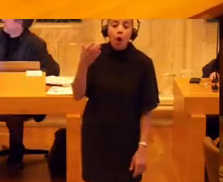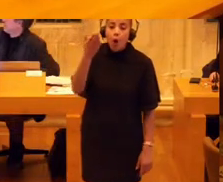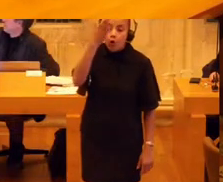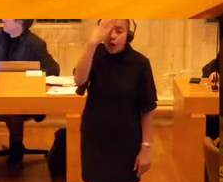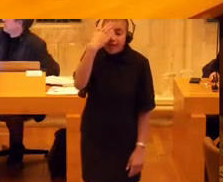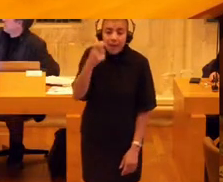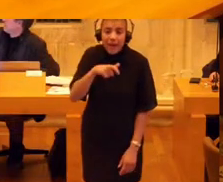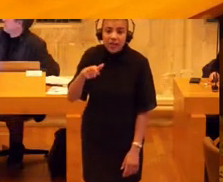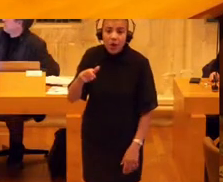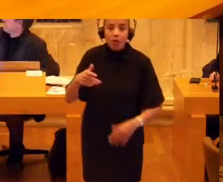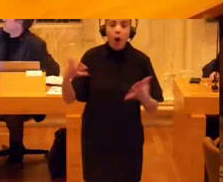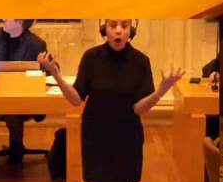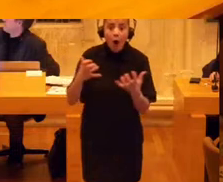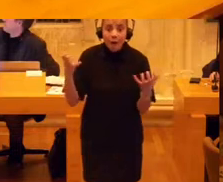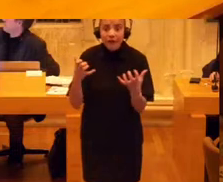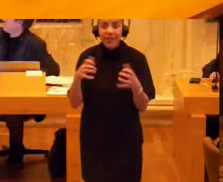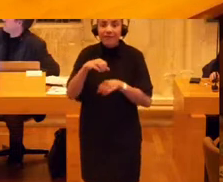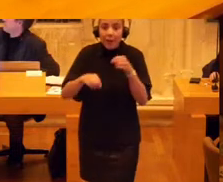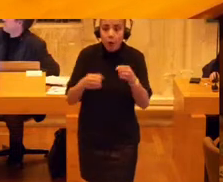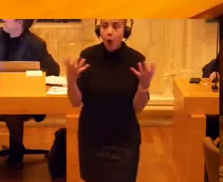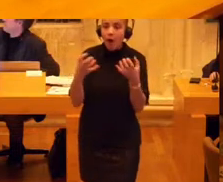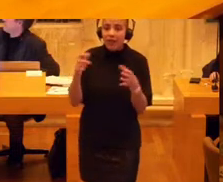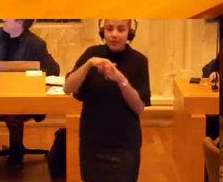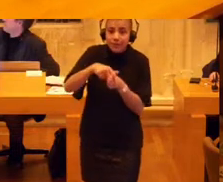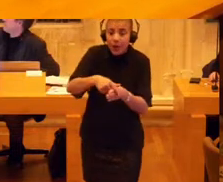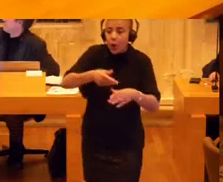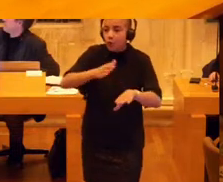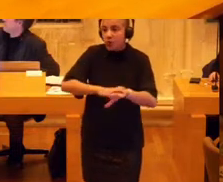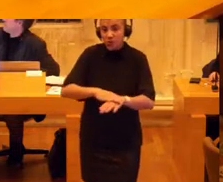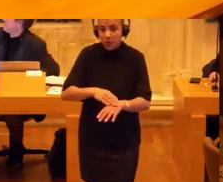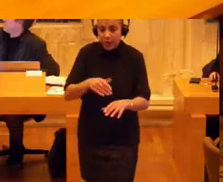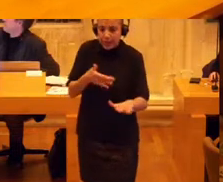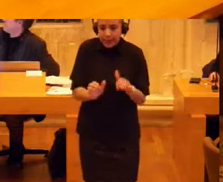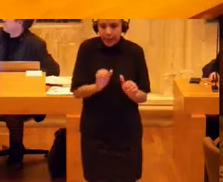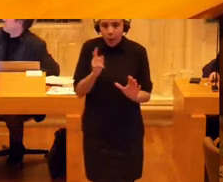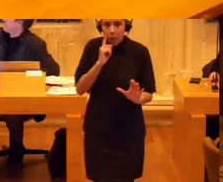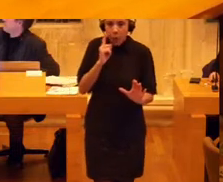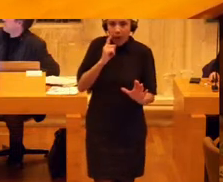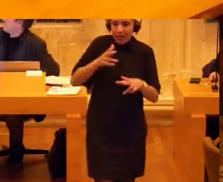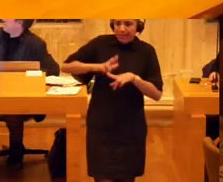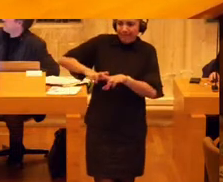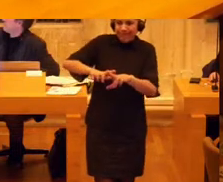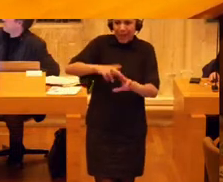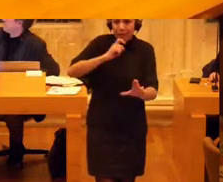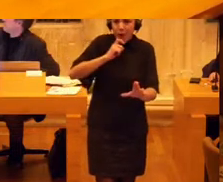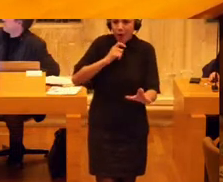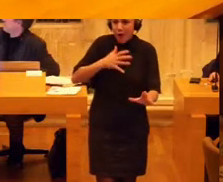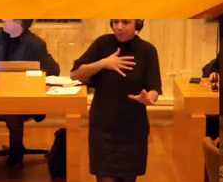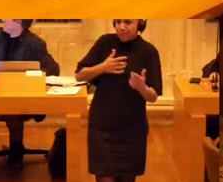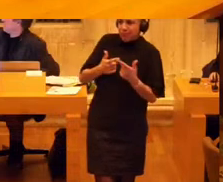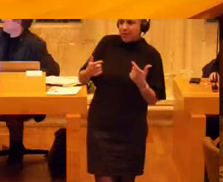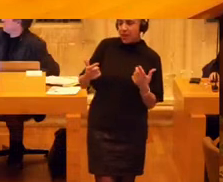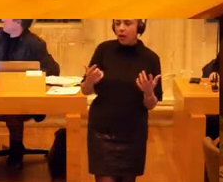pas les infrastructures sécurisantes. Je propose que vous fassiez une commission spécialisée au sein de la commission spécialisée. Voilà, bon, ben, voilà, donc c'est